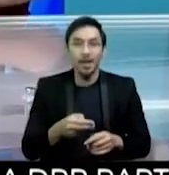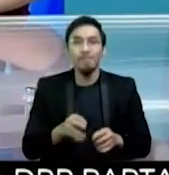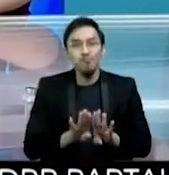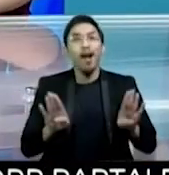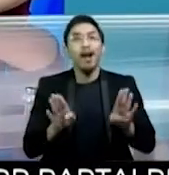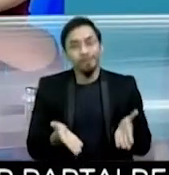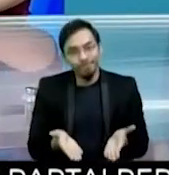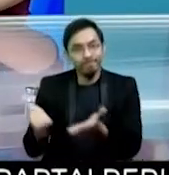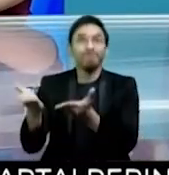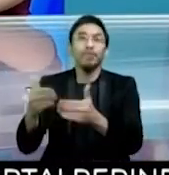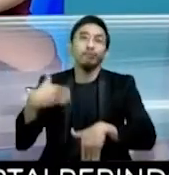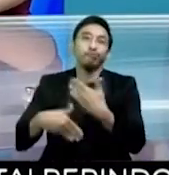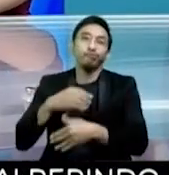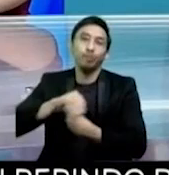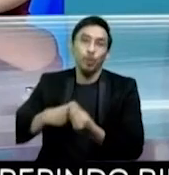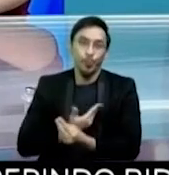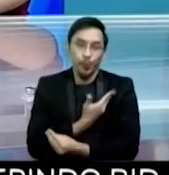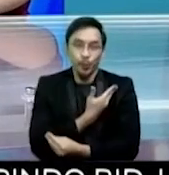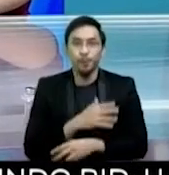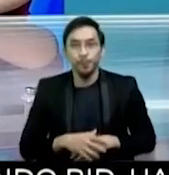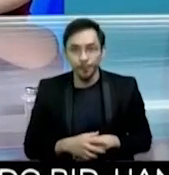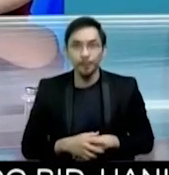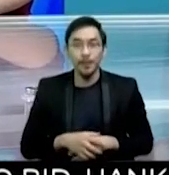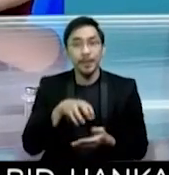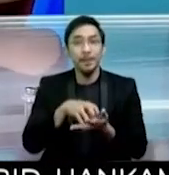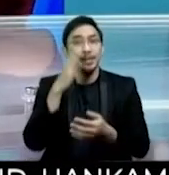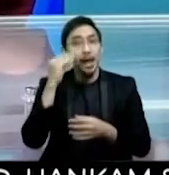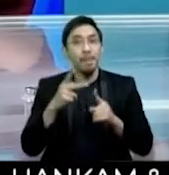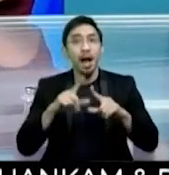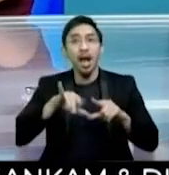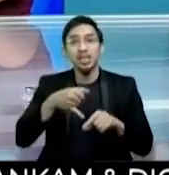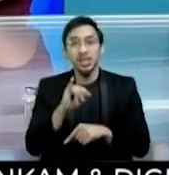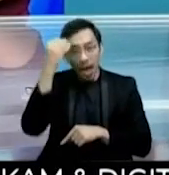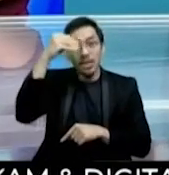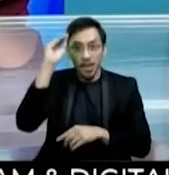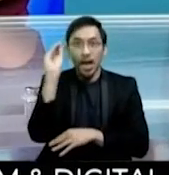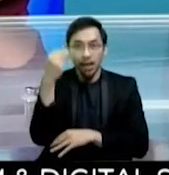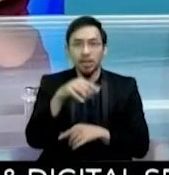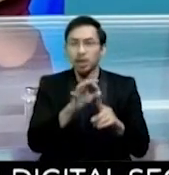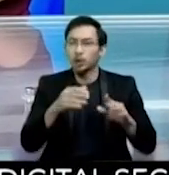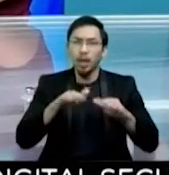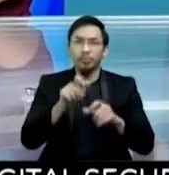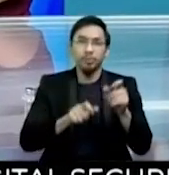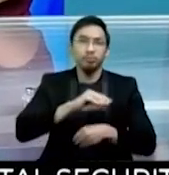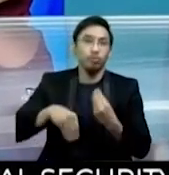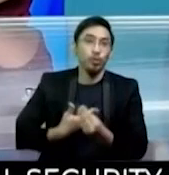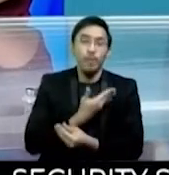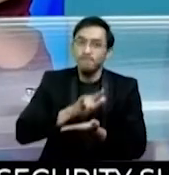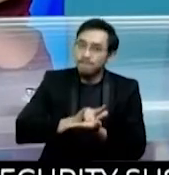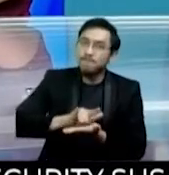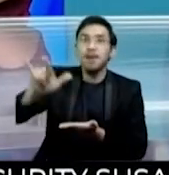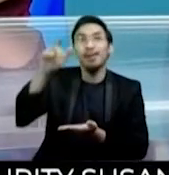kembali pelaksanaan ibadah umroh. Setelah karantina di Asrama Haji Jakarta, ratusan jamaah umroh akan diterbangkan ke Tanah Suci melalui